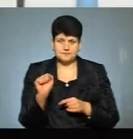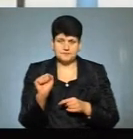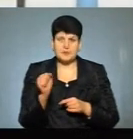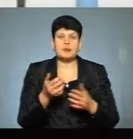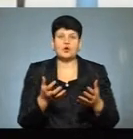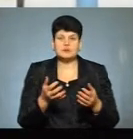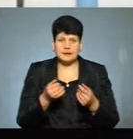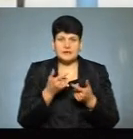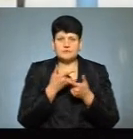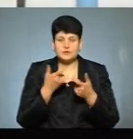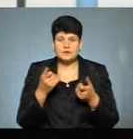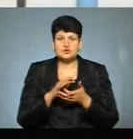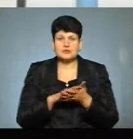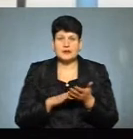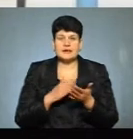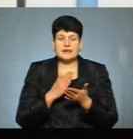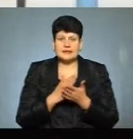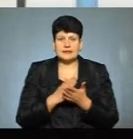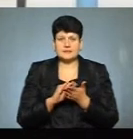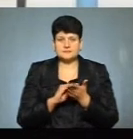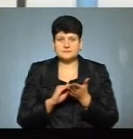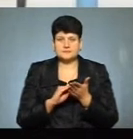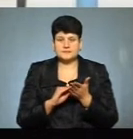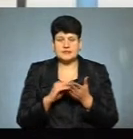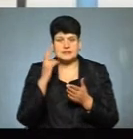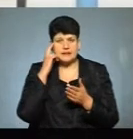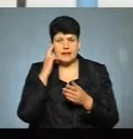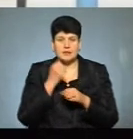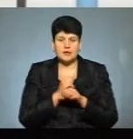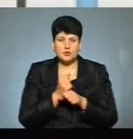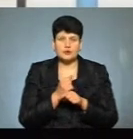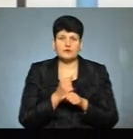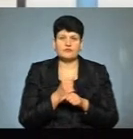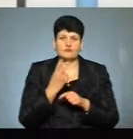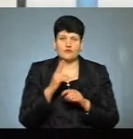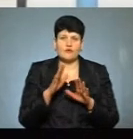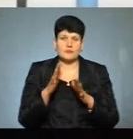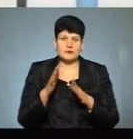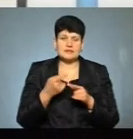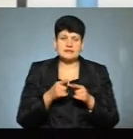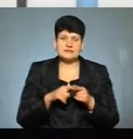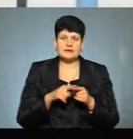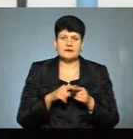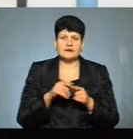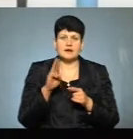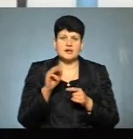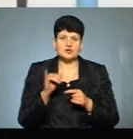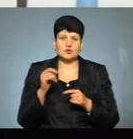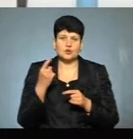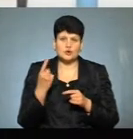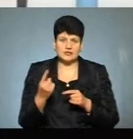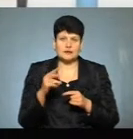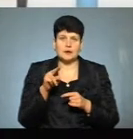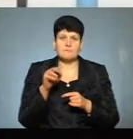ми інформацію, що далі пішла розшифровка і з Києва, з лабораторії, в 2 випадках це грип А, аж один